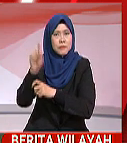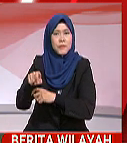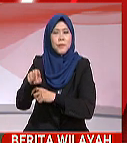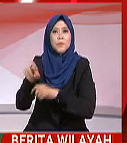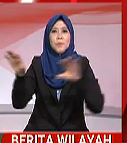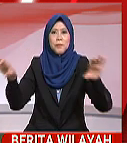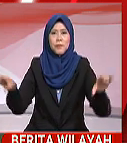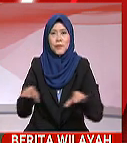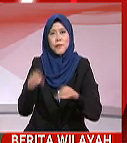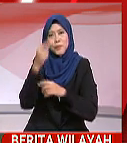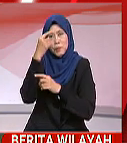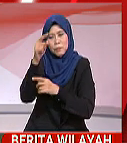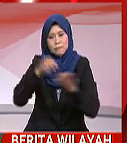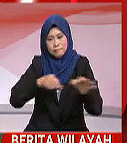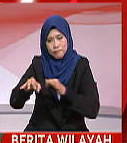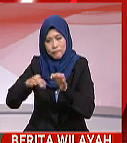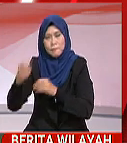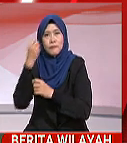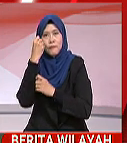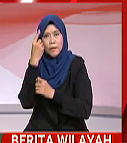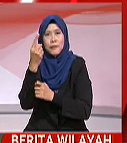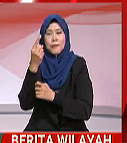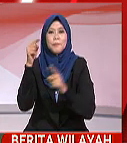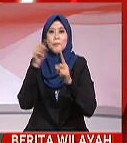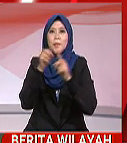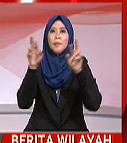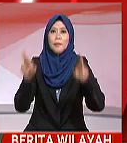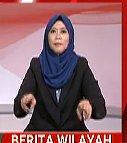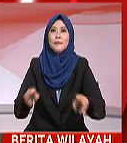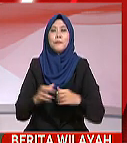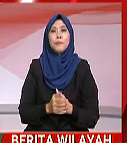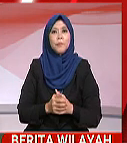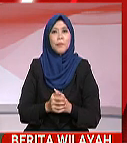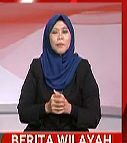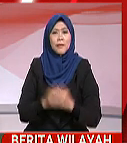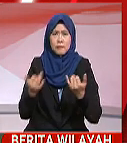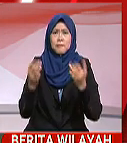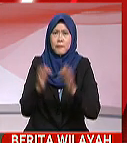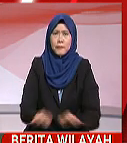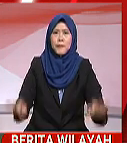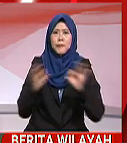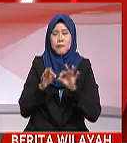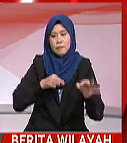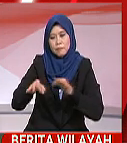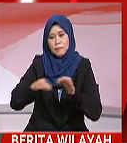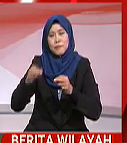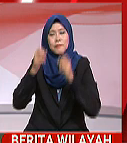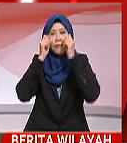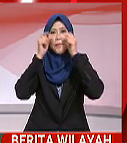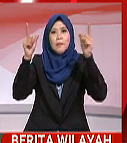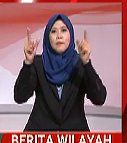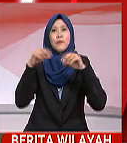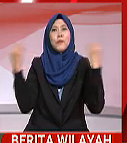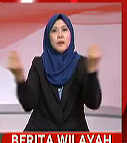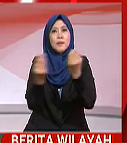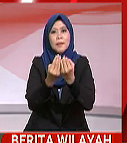dilakukan bagi memberi kefahaman tepat kepada rakyat. Langkah itu juga penting bagi memberi kesedaran kepada masyarakat khususnya